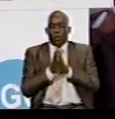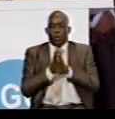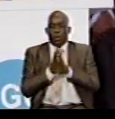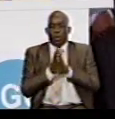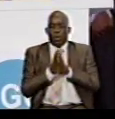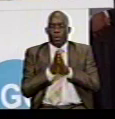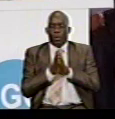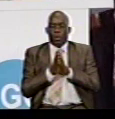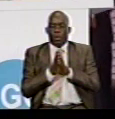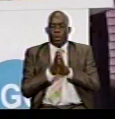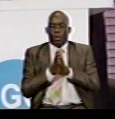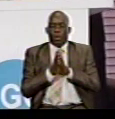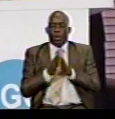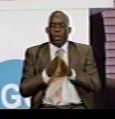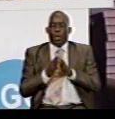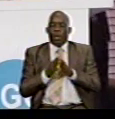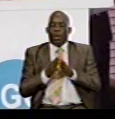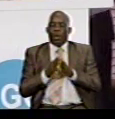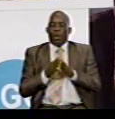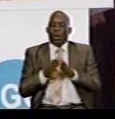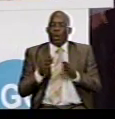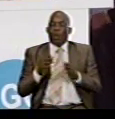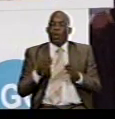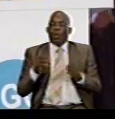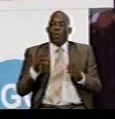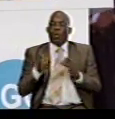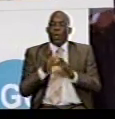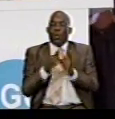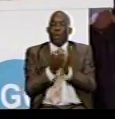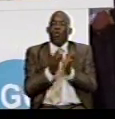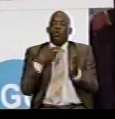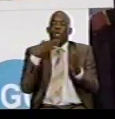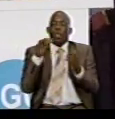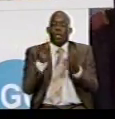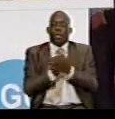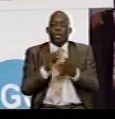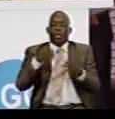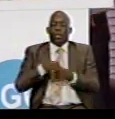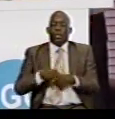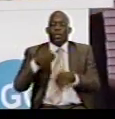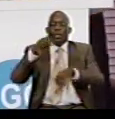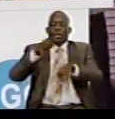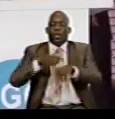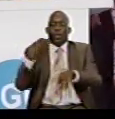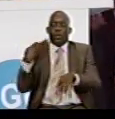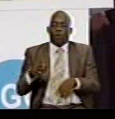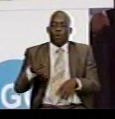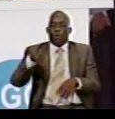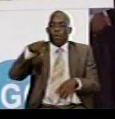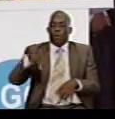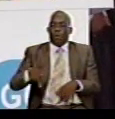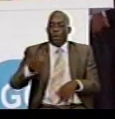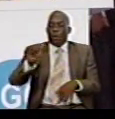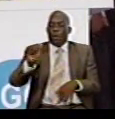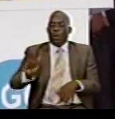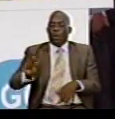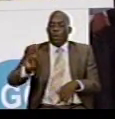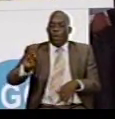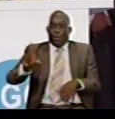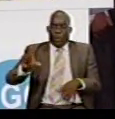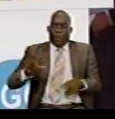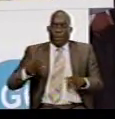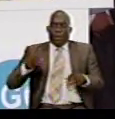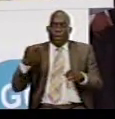time of Paul the apostle. La Bible dit que dans le temps de l'apôtre Paul, someone was almost surrendering himself to Christ. Quand quelqu'un voulait abandonner sa